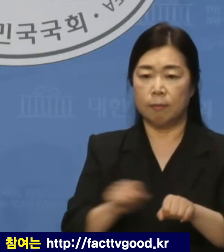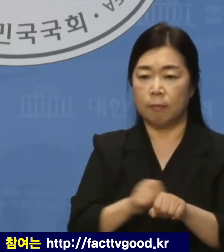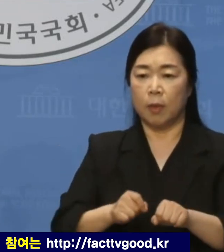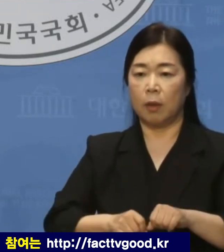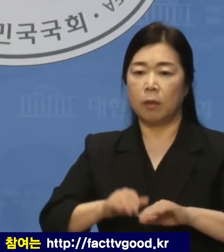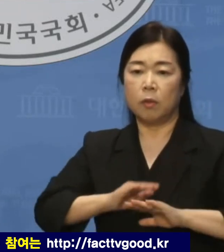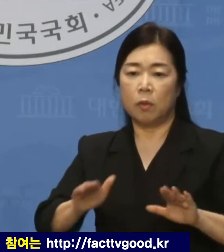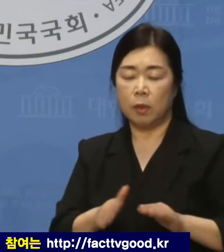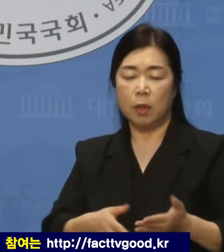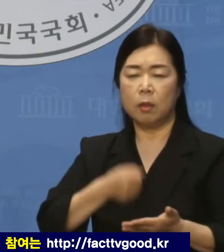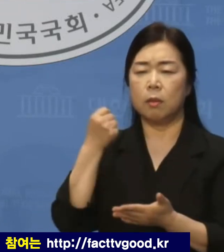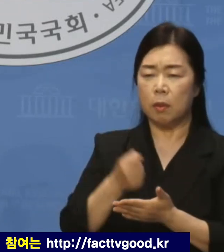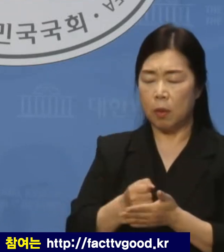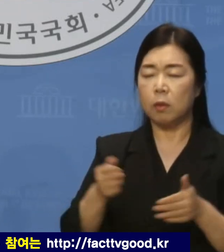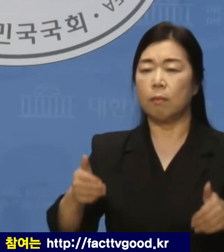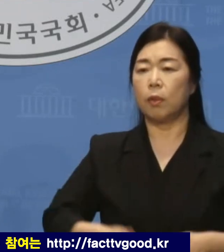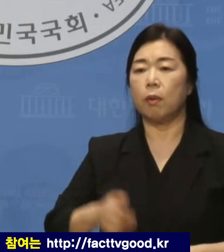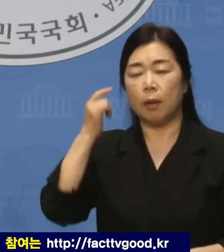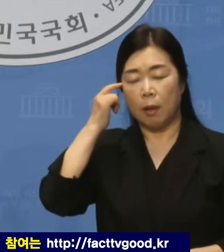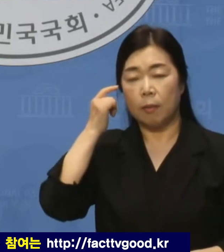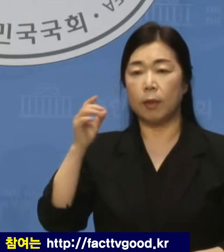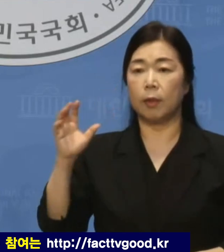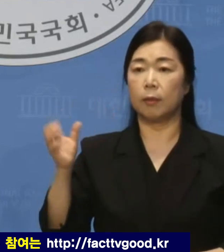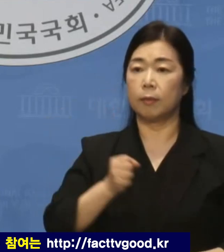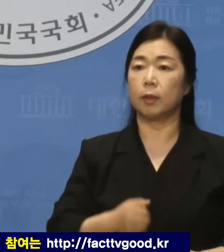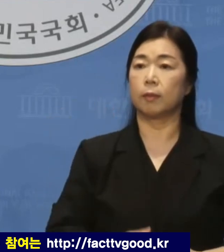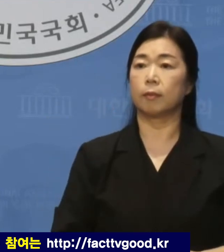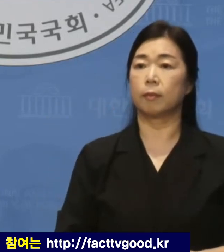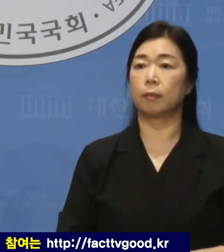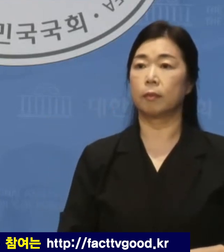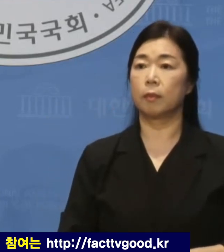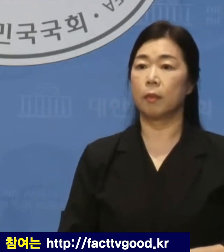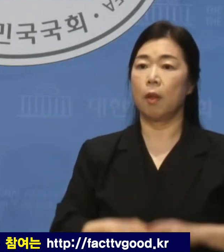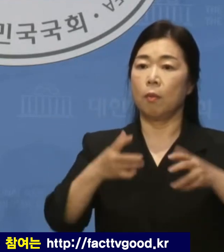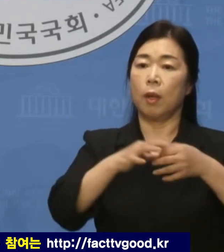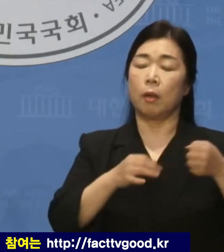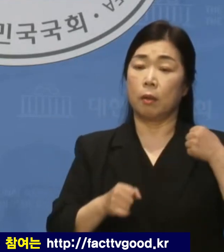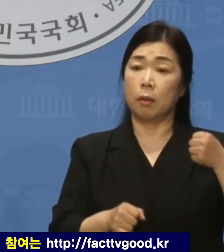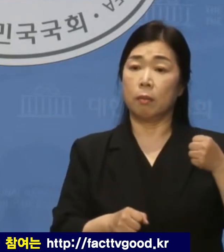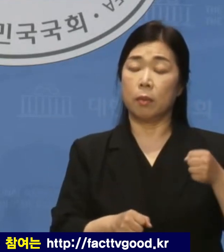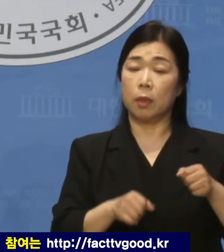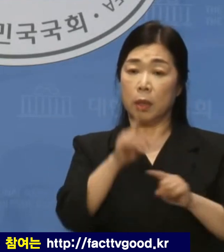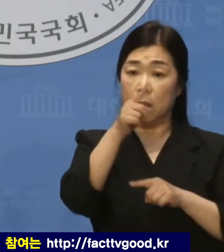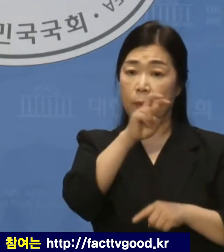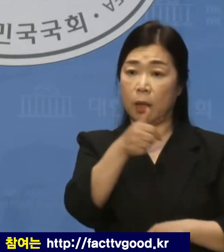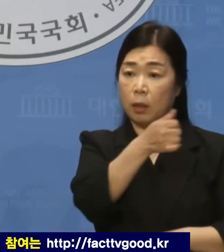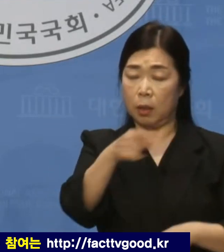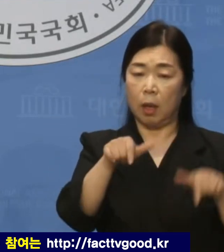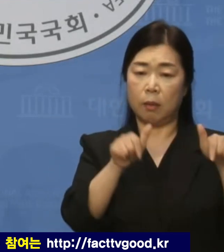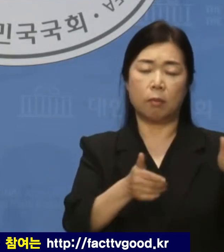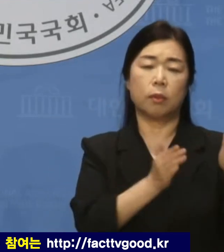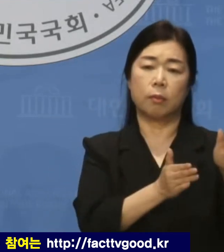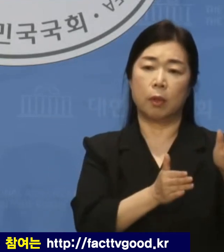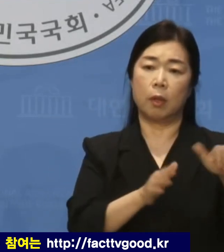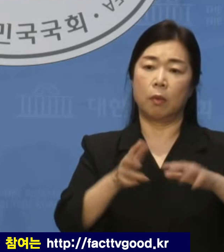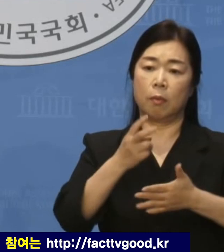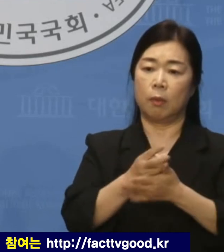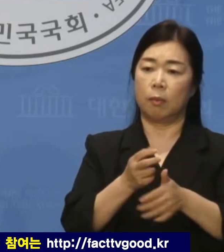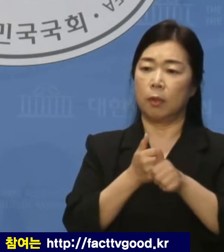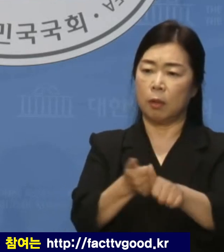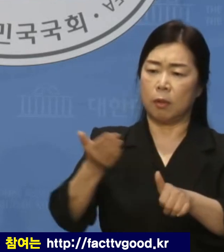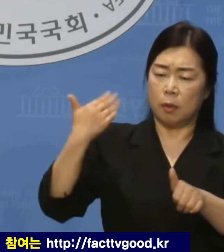특단의 조치를 내려야 한다고 저는 생각합니다. 국민의힘 이만희 간사에게 요구합니다. 국회법에